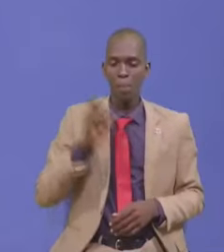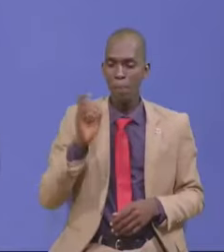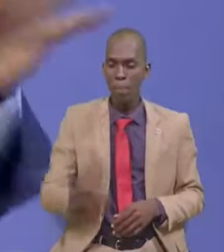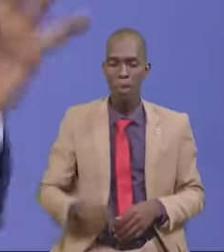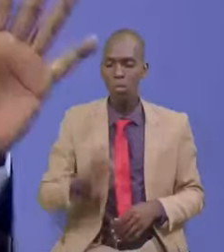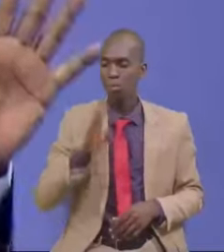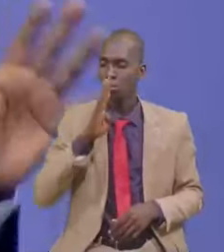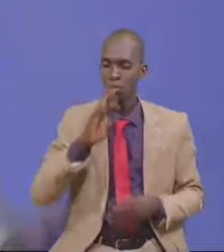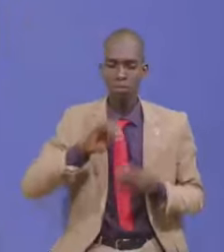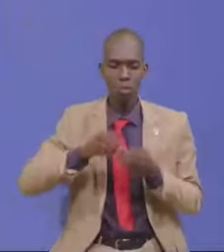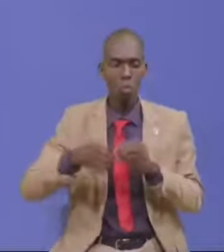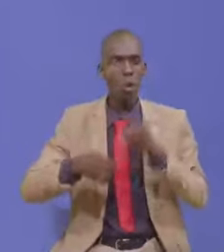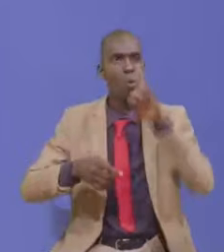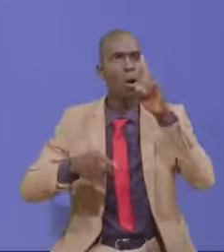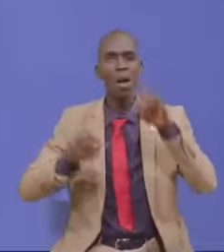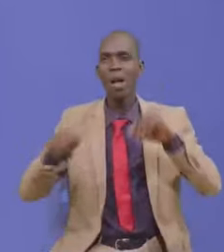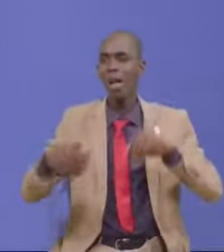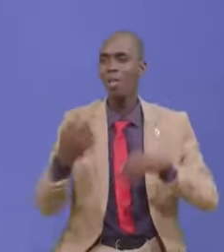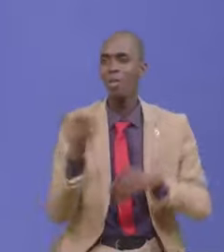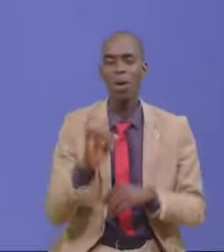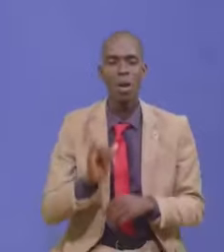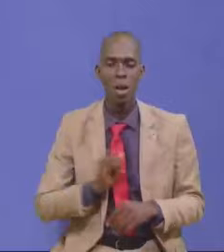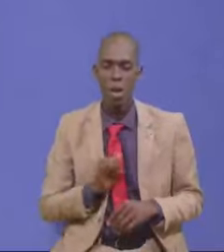Et partout où je suis, je dois être la première.